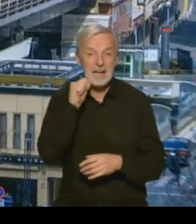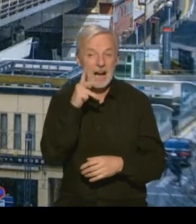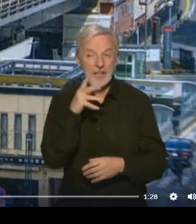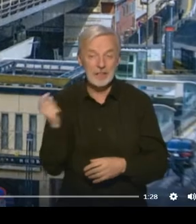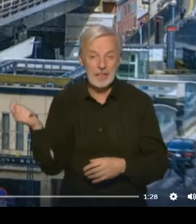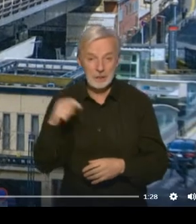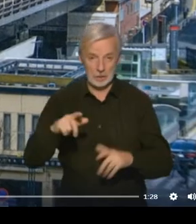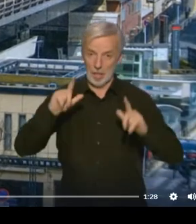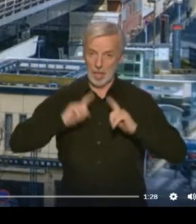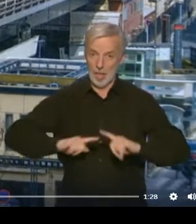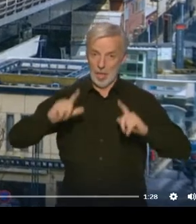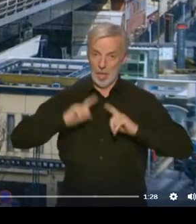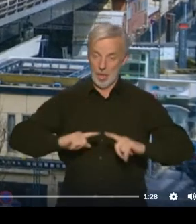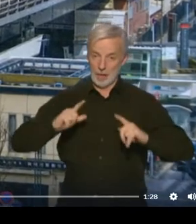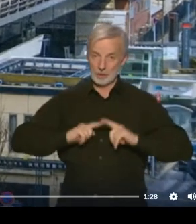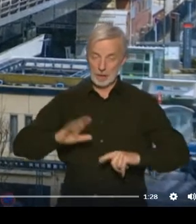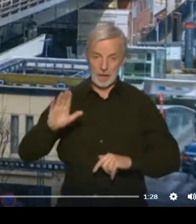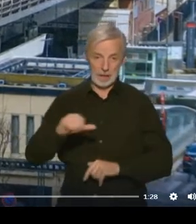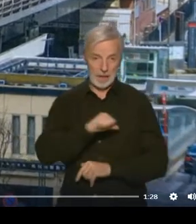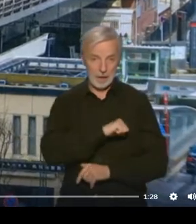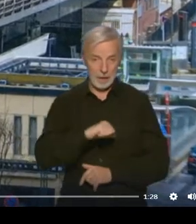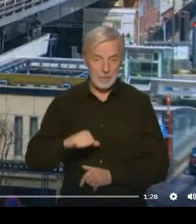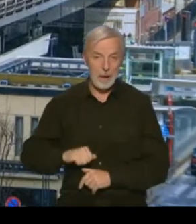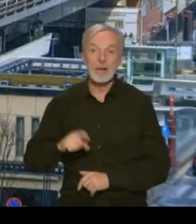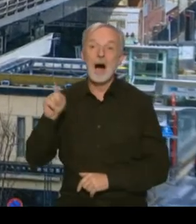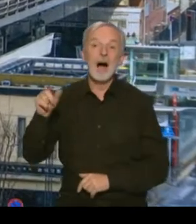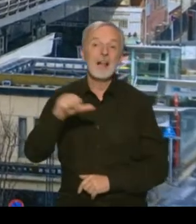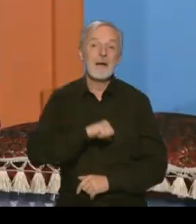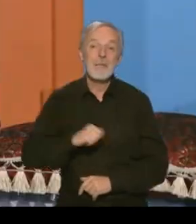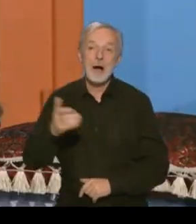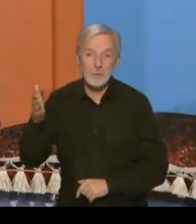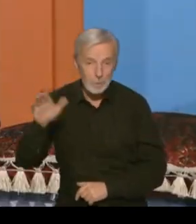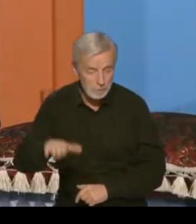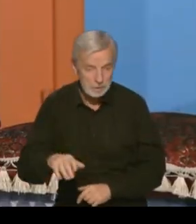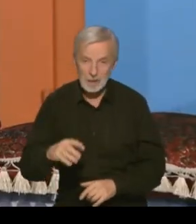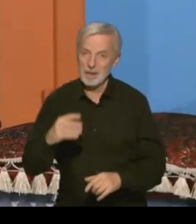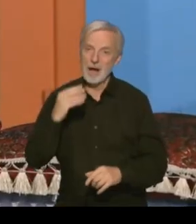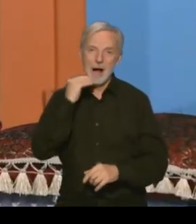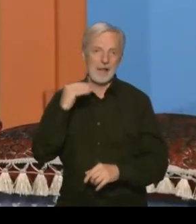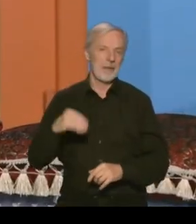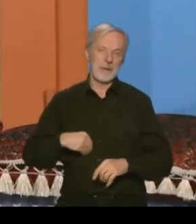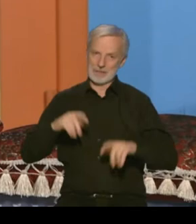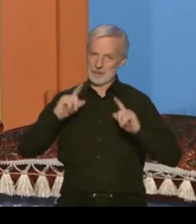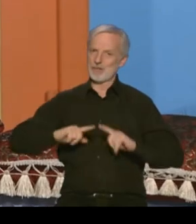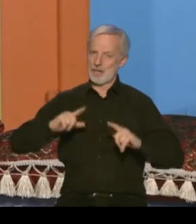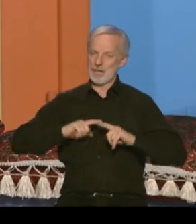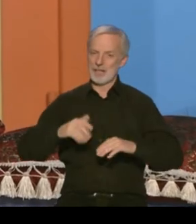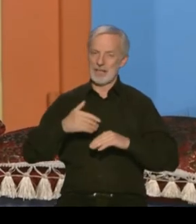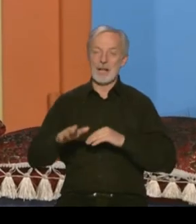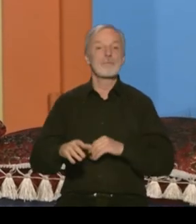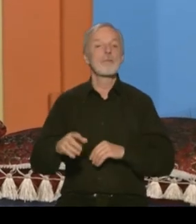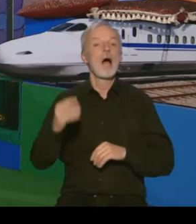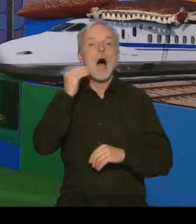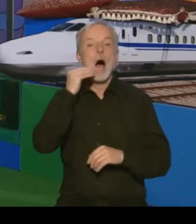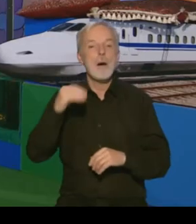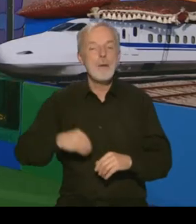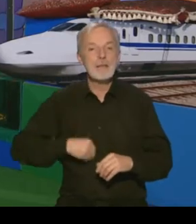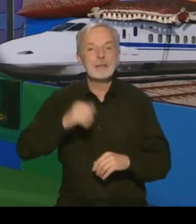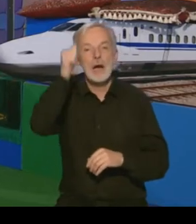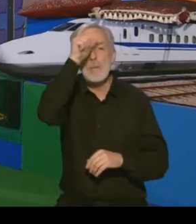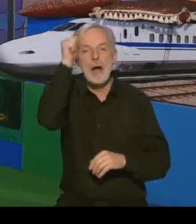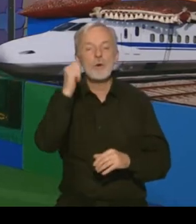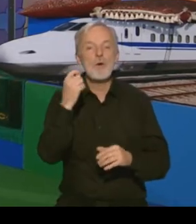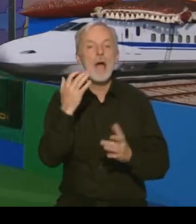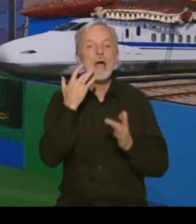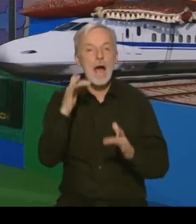svého páníčka ještě dlouho potom, co mu umřel. A jak se jmenoval ten pejsek? Jmenoval